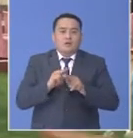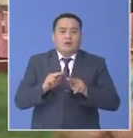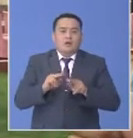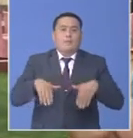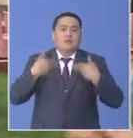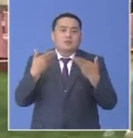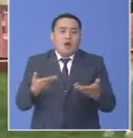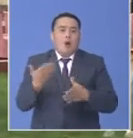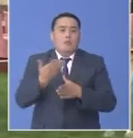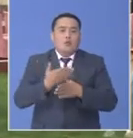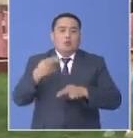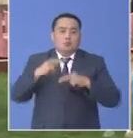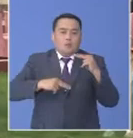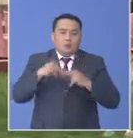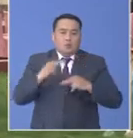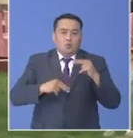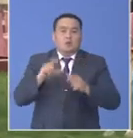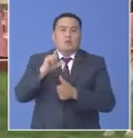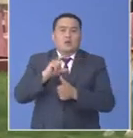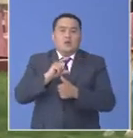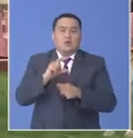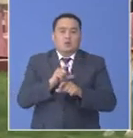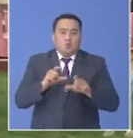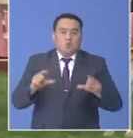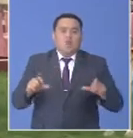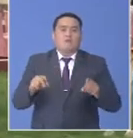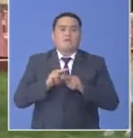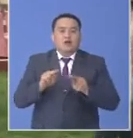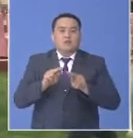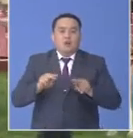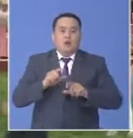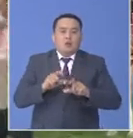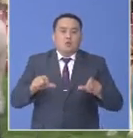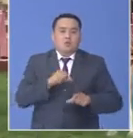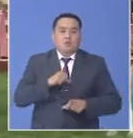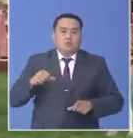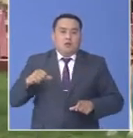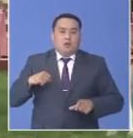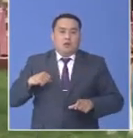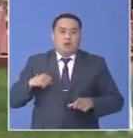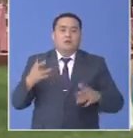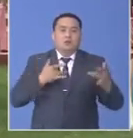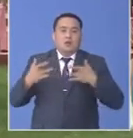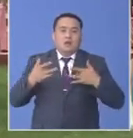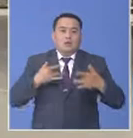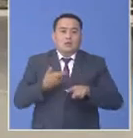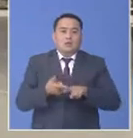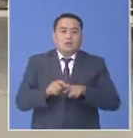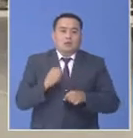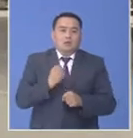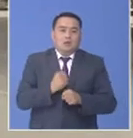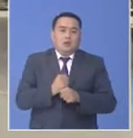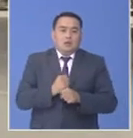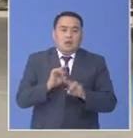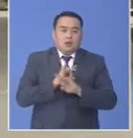тебе помочь построить мечеть, где мы будем этих людей воспитывать, а люди потом построят и театр. Вы так и сделали. Многое